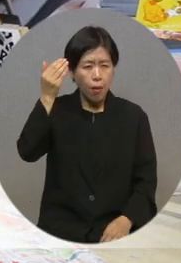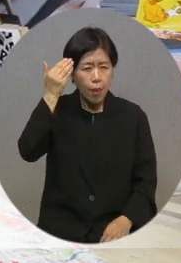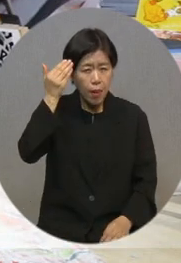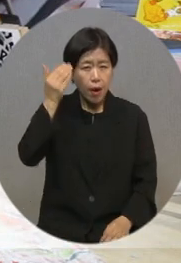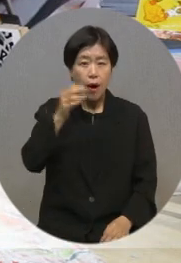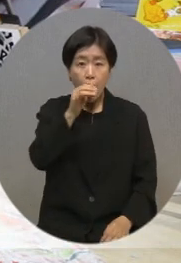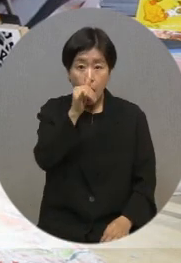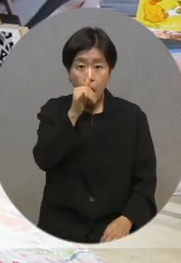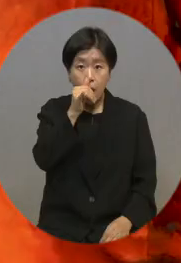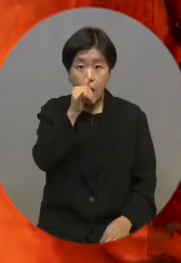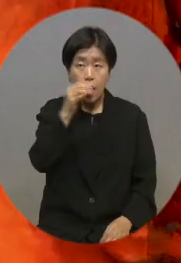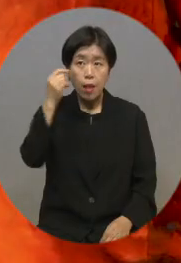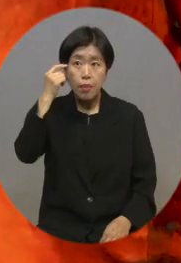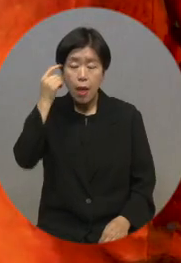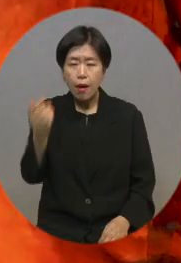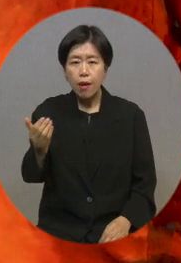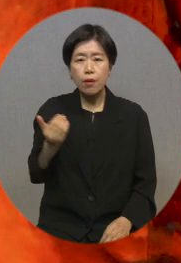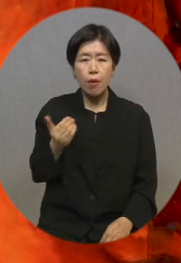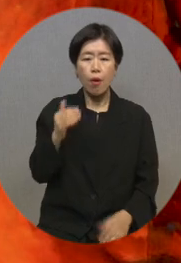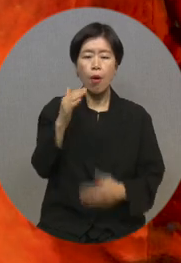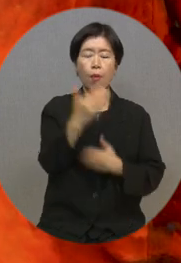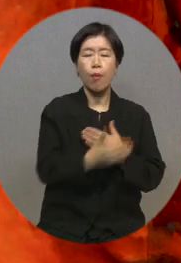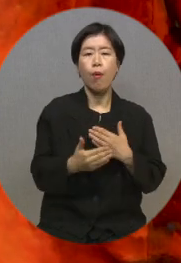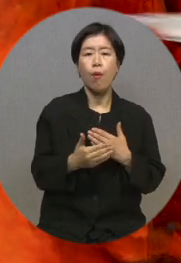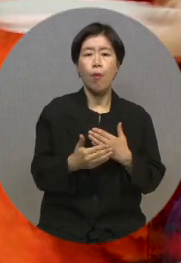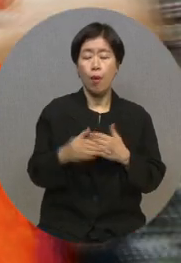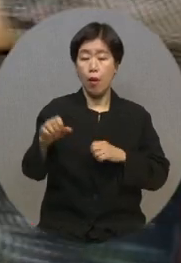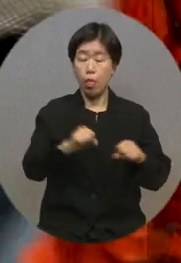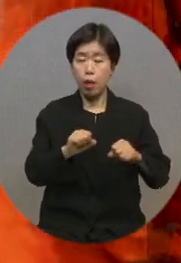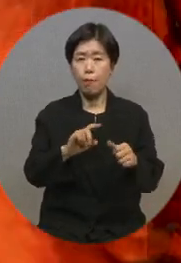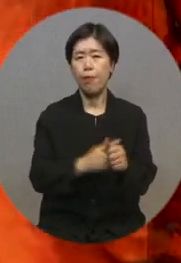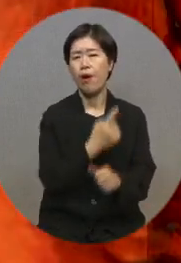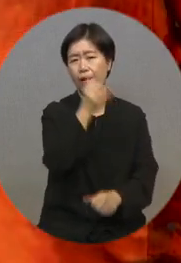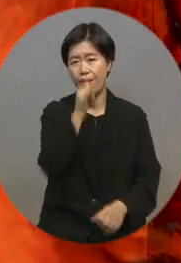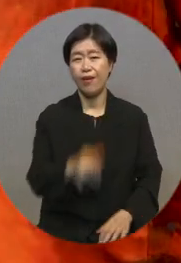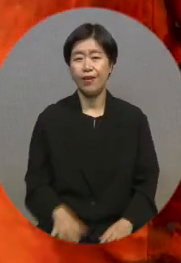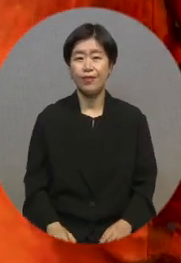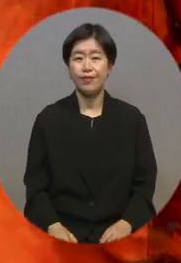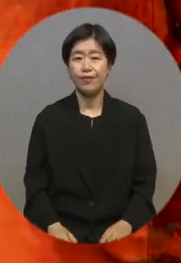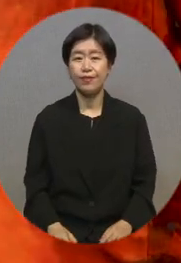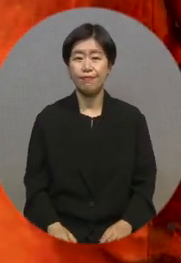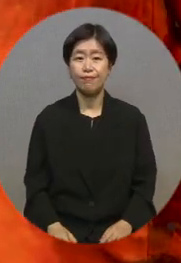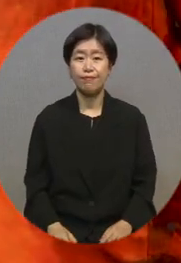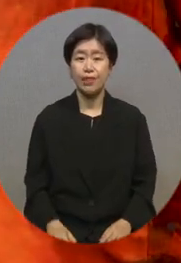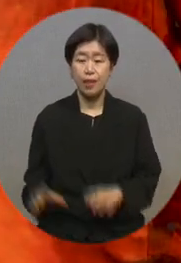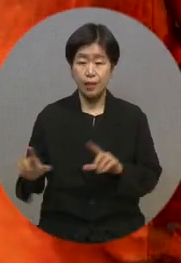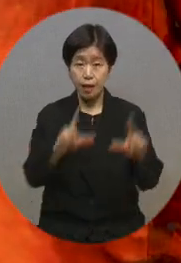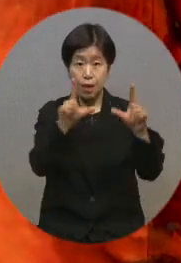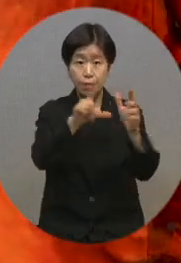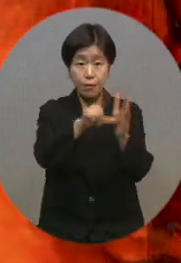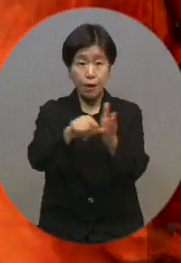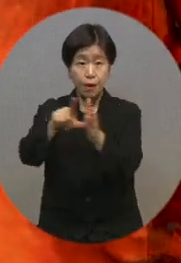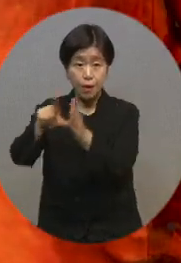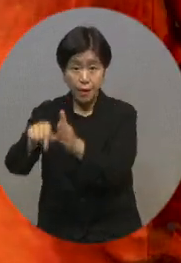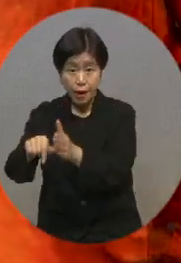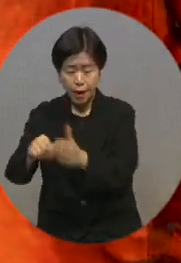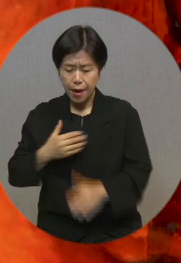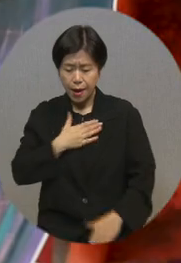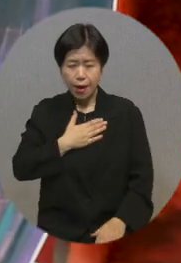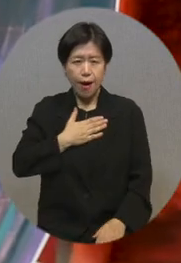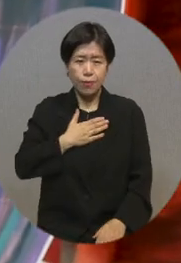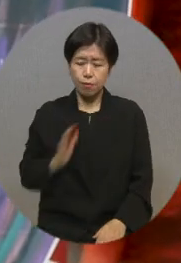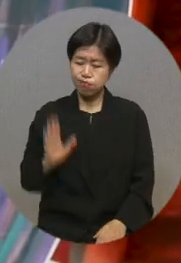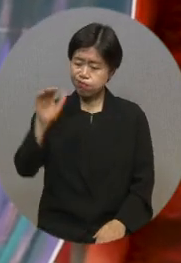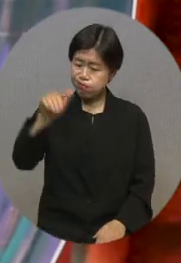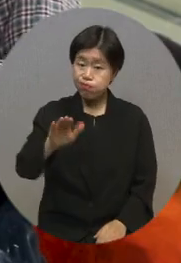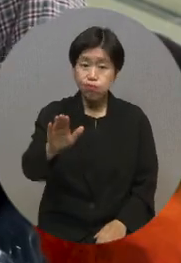전에 몸짓이기 때문에 인간 본성이 지닌 원초적인 감각이든 삶의 매 순간 일어나는 감정의